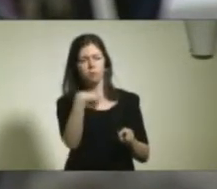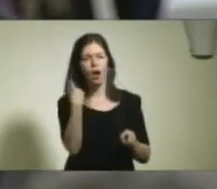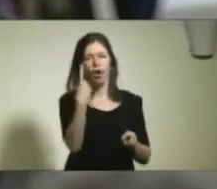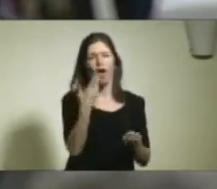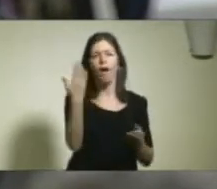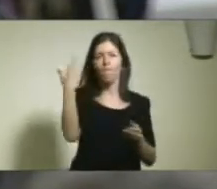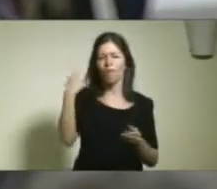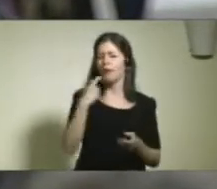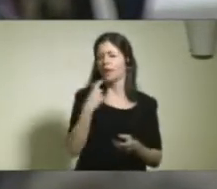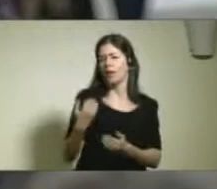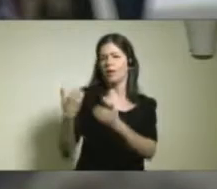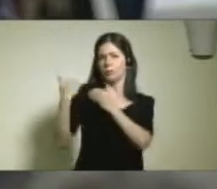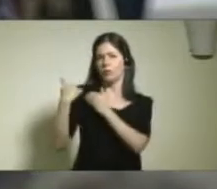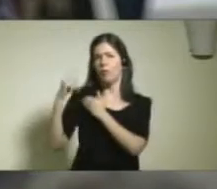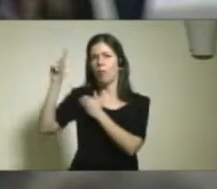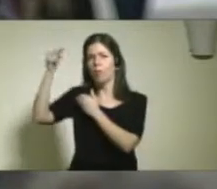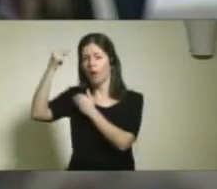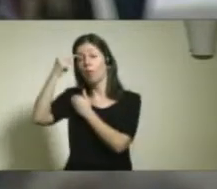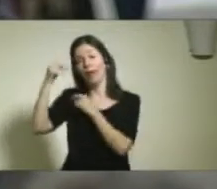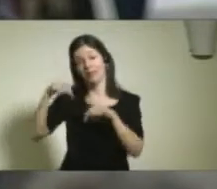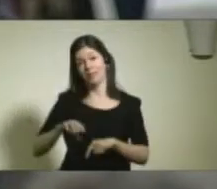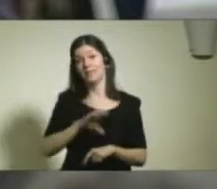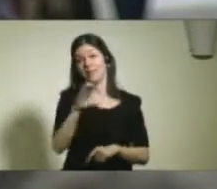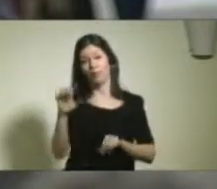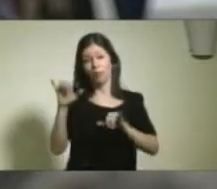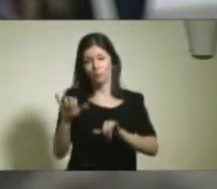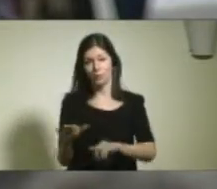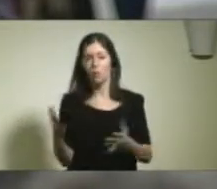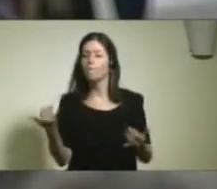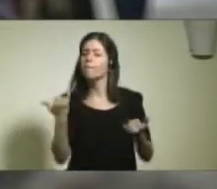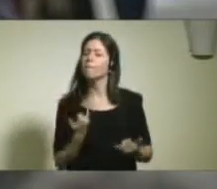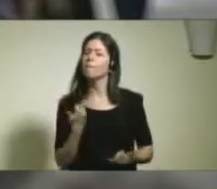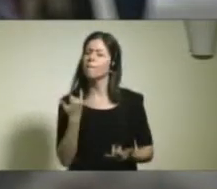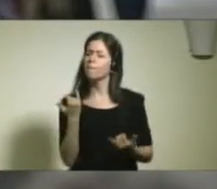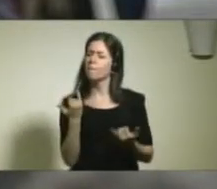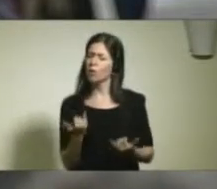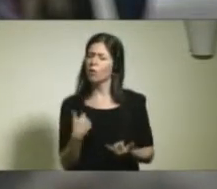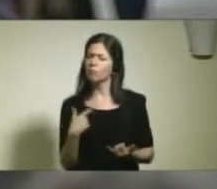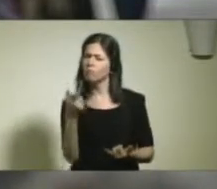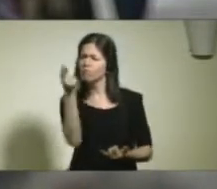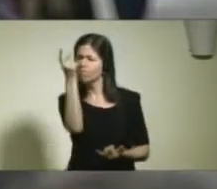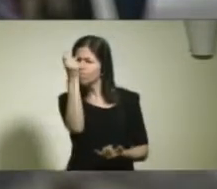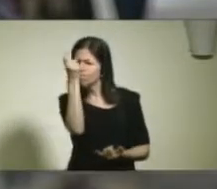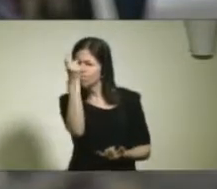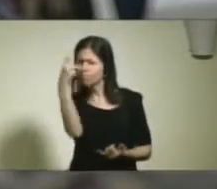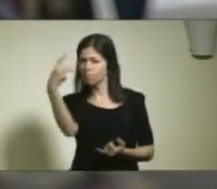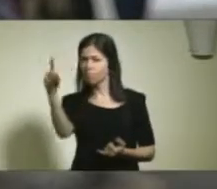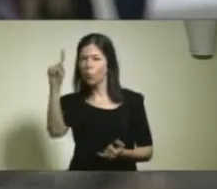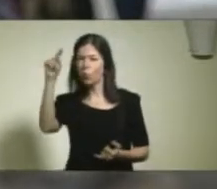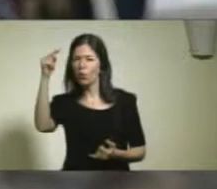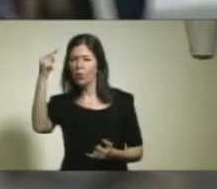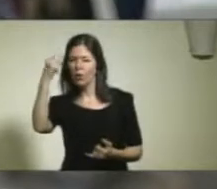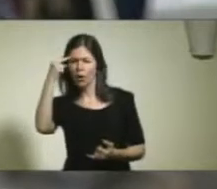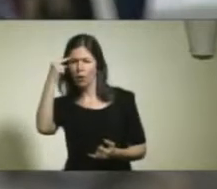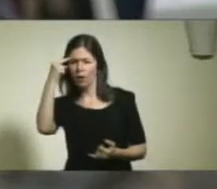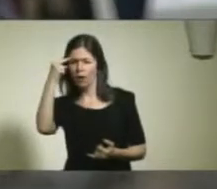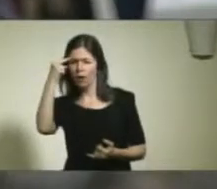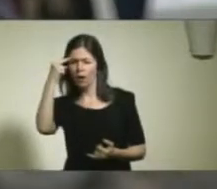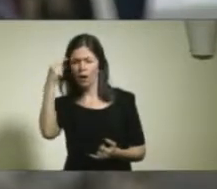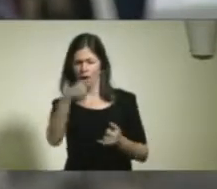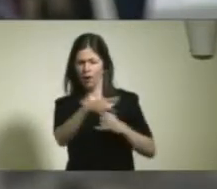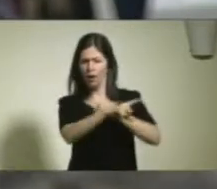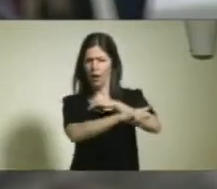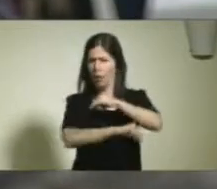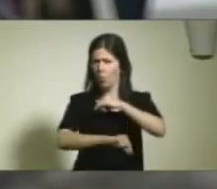du gouvernement, surtout au Canada. Je me demande si votre gouvernement offre des fonds supplémentaires pour les employés qui